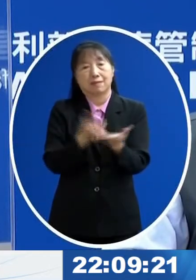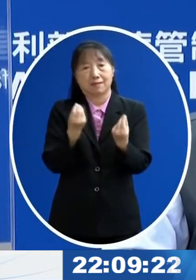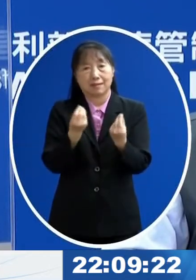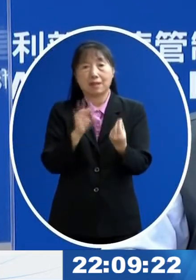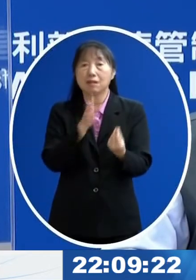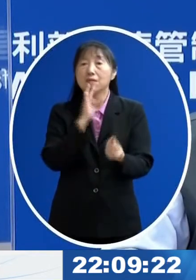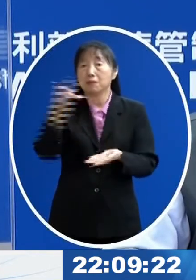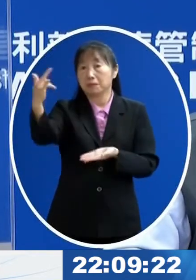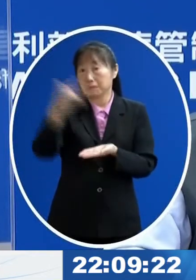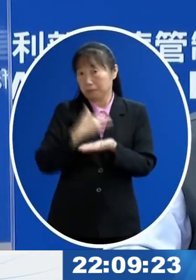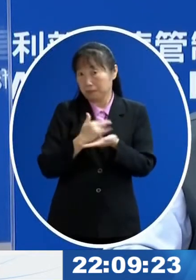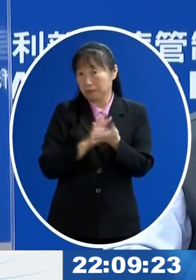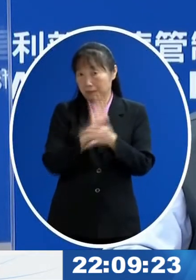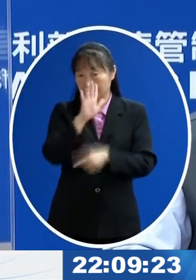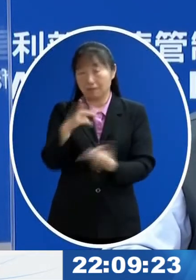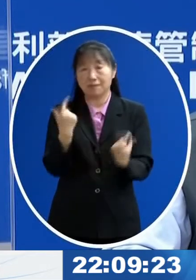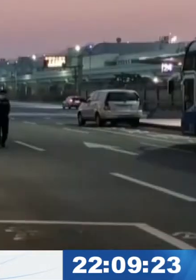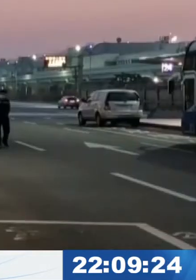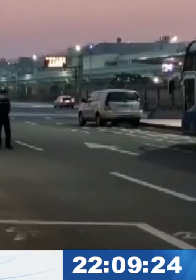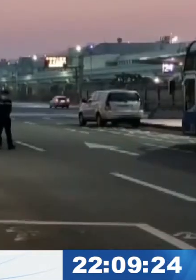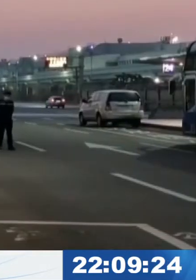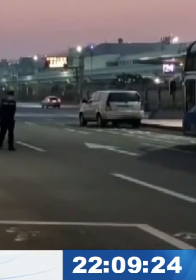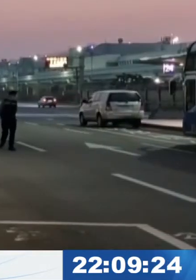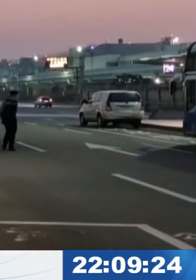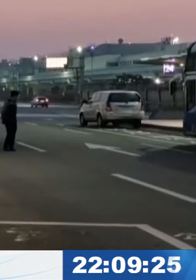来还是要做自费的采检。